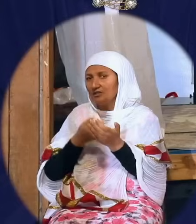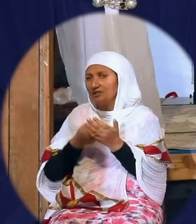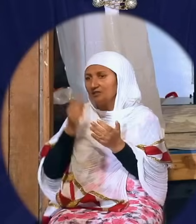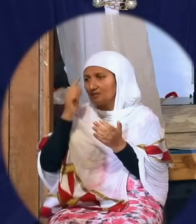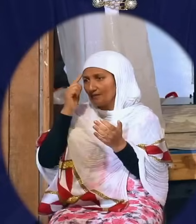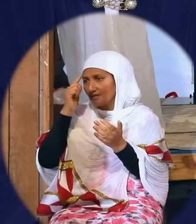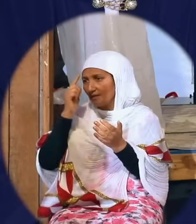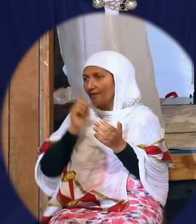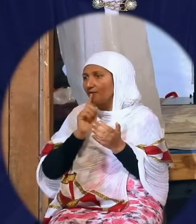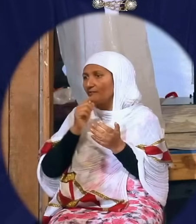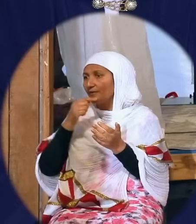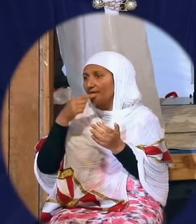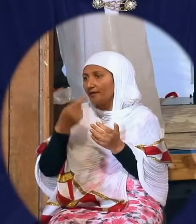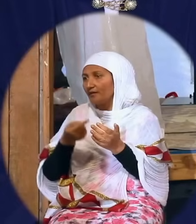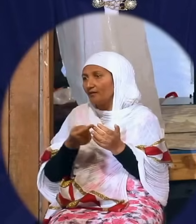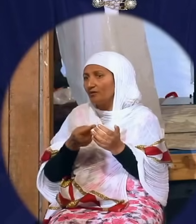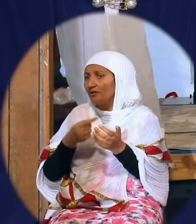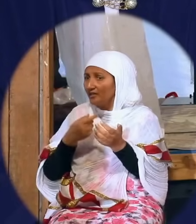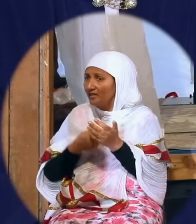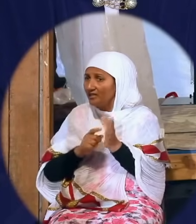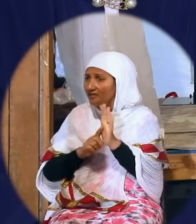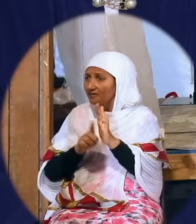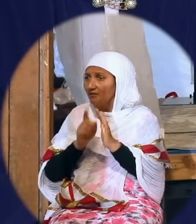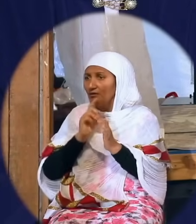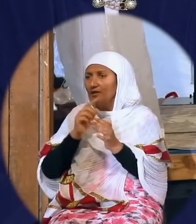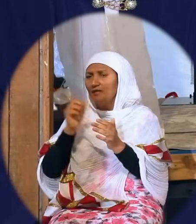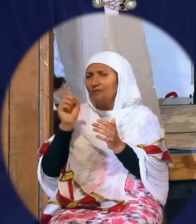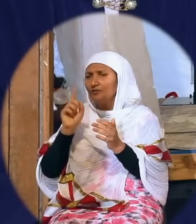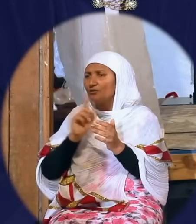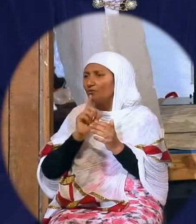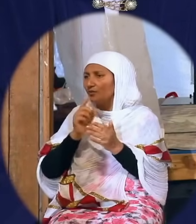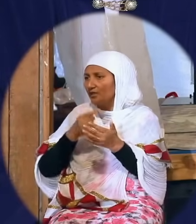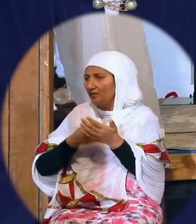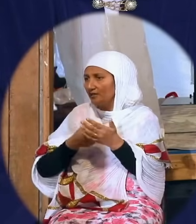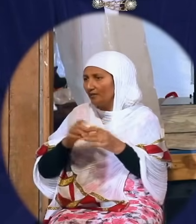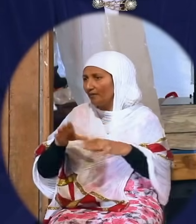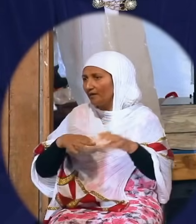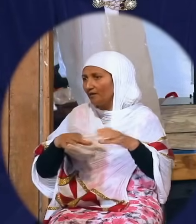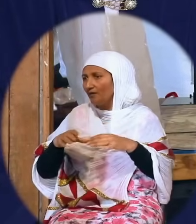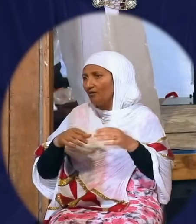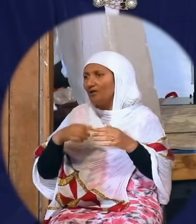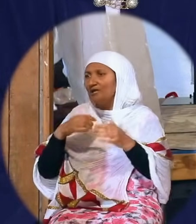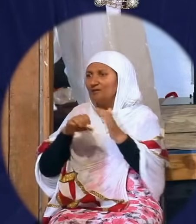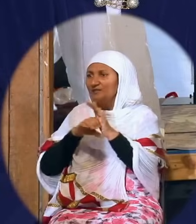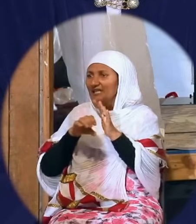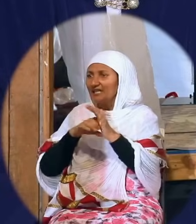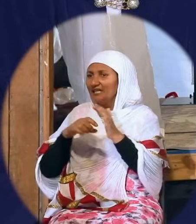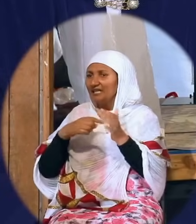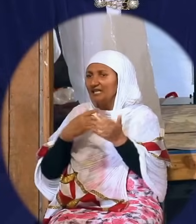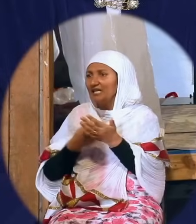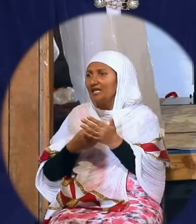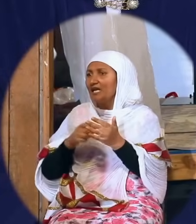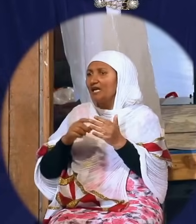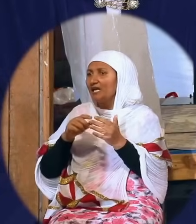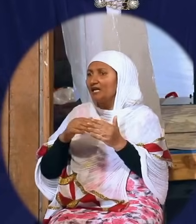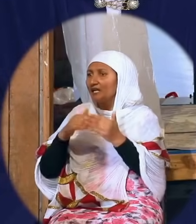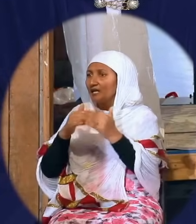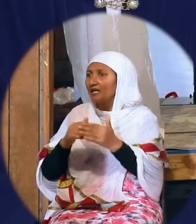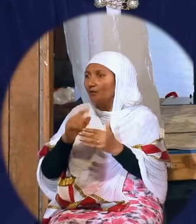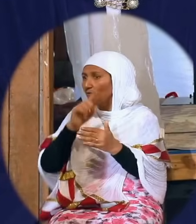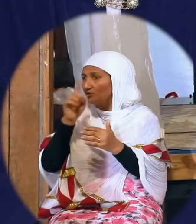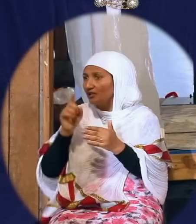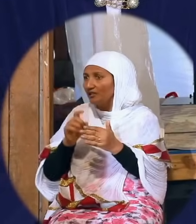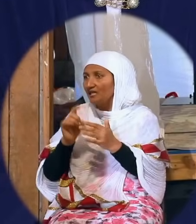ነው የምናገረው። ግልጽ ነው የሆነ ሀሳቤ። ለምንድን ነው ይህን የማደርገው? አሁን እኔ ለምሳሌ ለቀረበው ጥያቄ ዝርዝር መልስ መስጠት አልችልም።